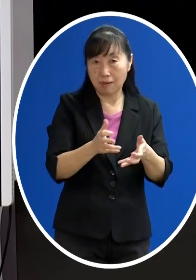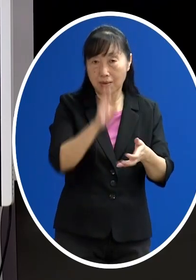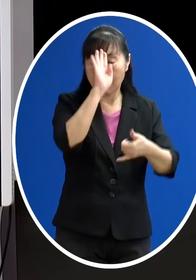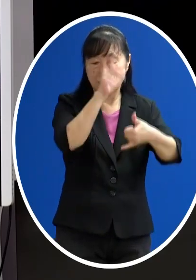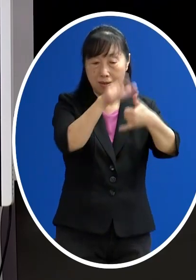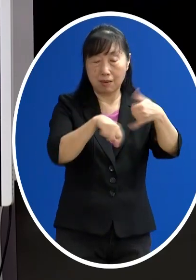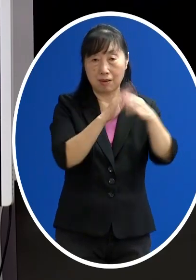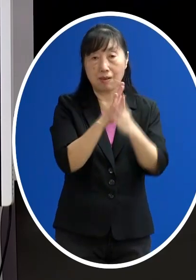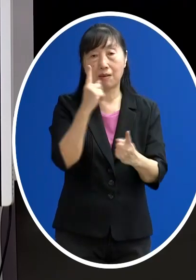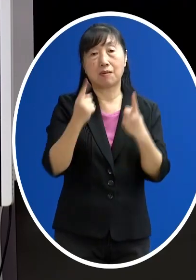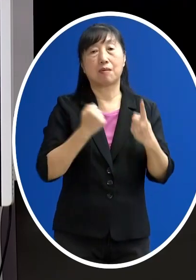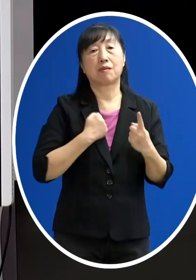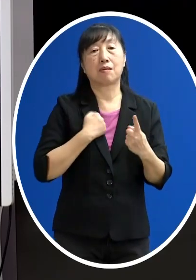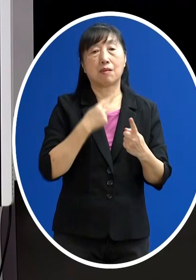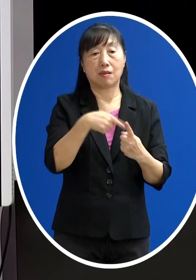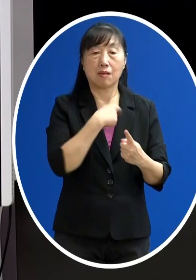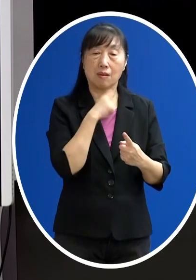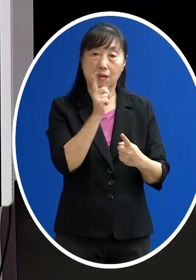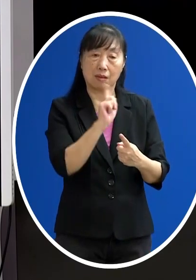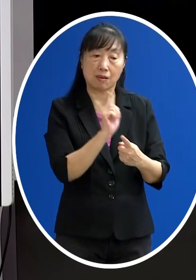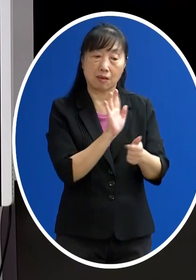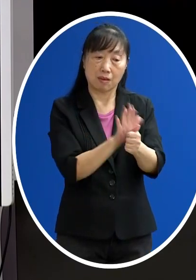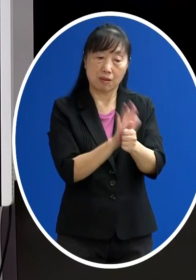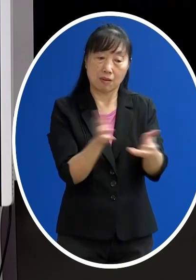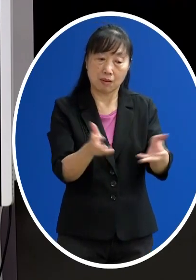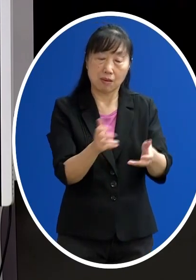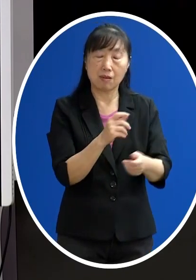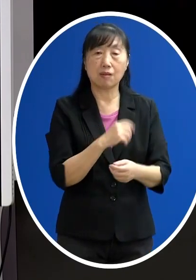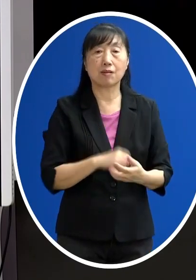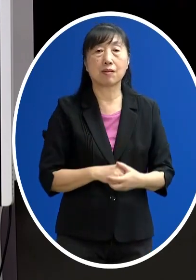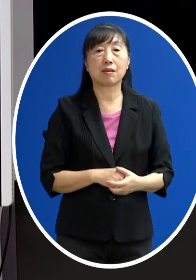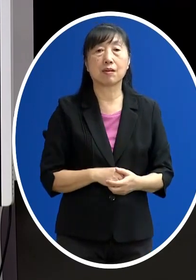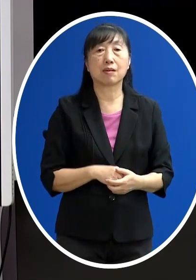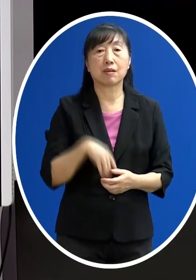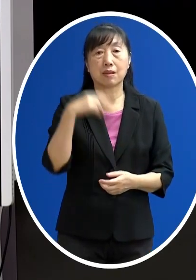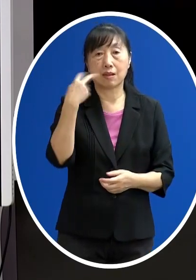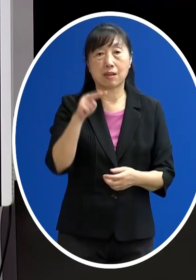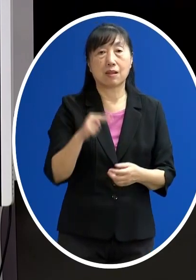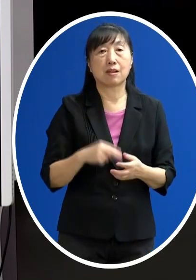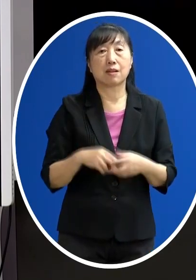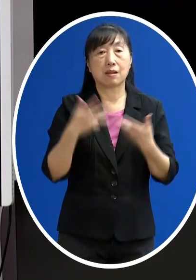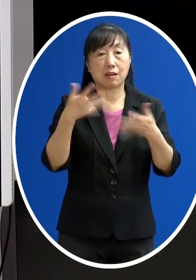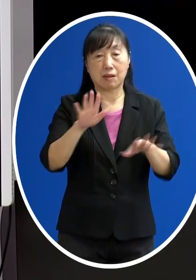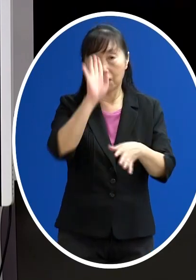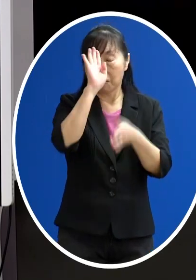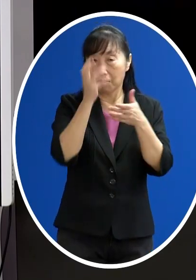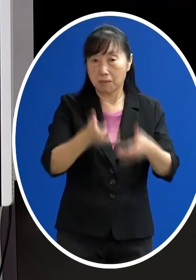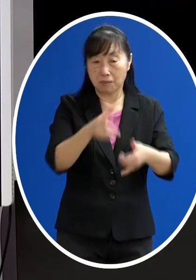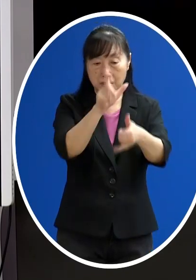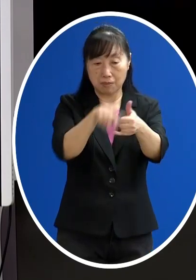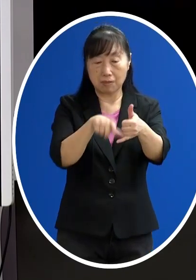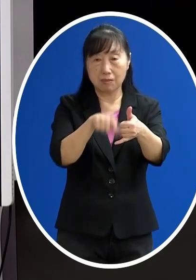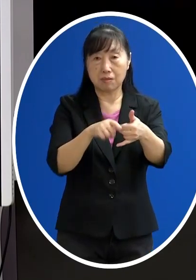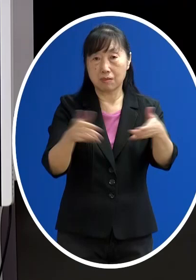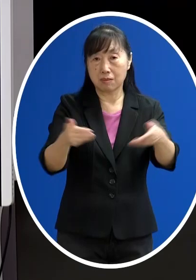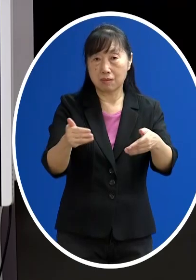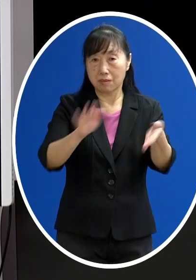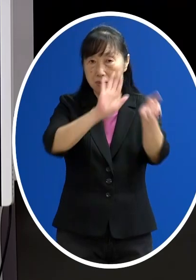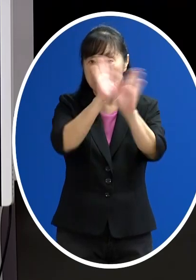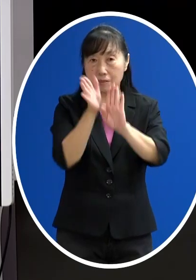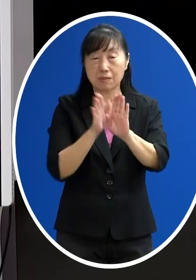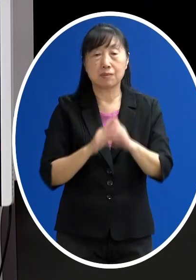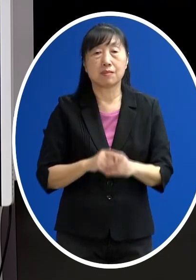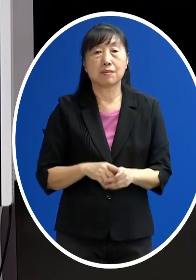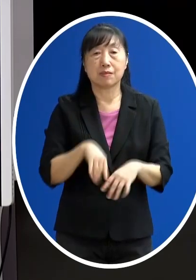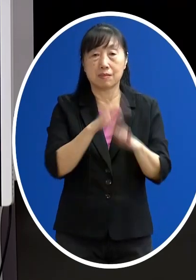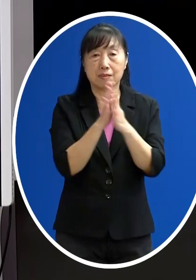更了解，更知道怎么样做最好的一些照护。此外我们当然也很多的这个重症个案的一个治疗模式，那也